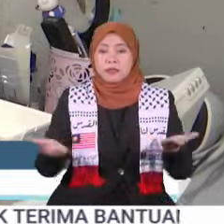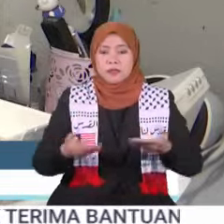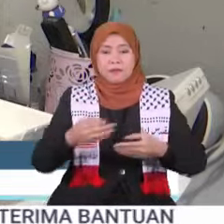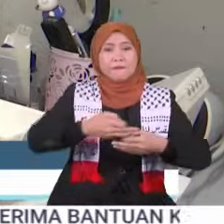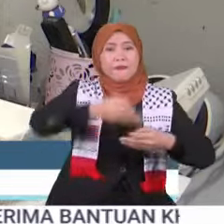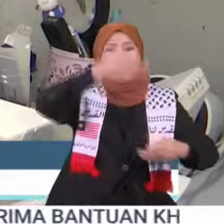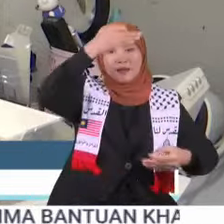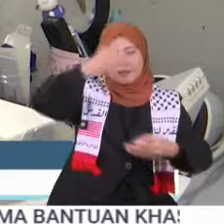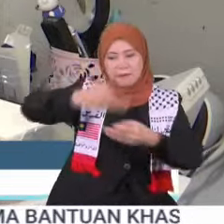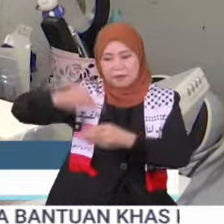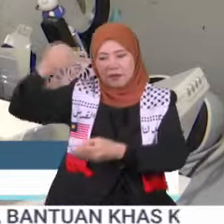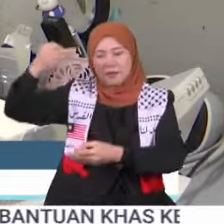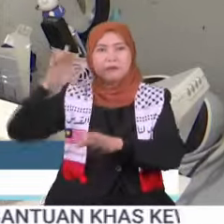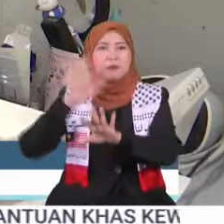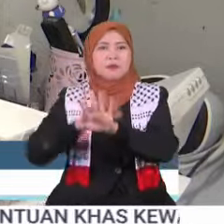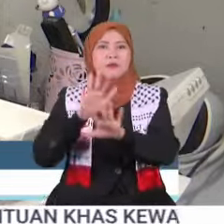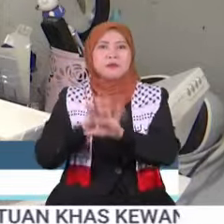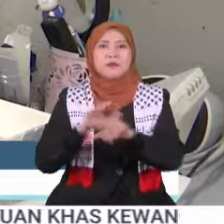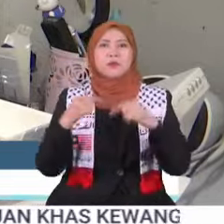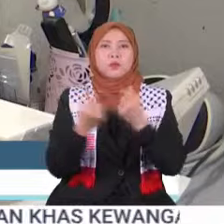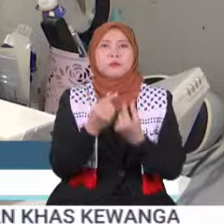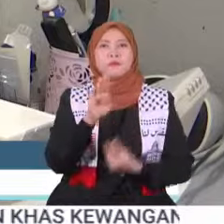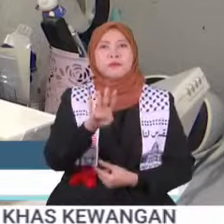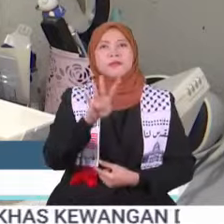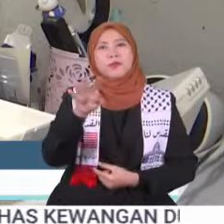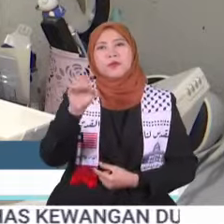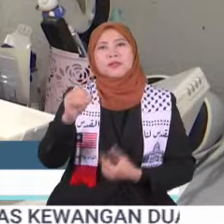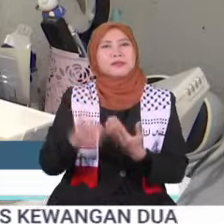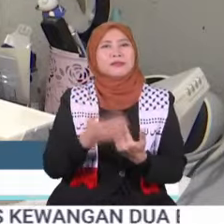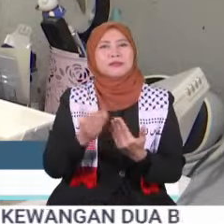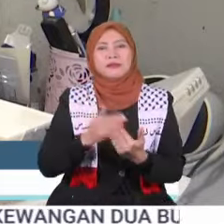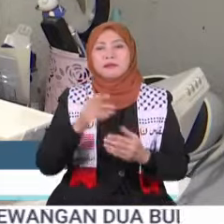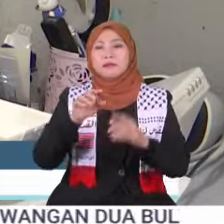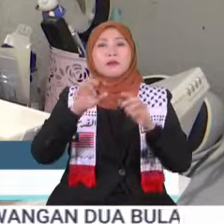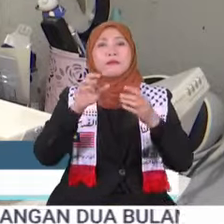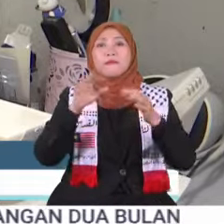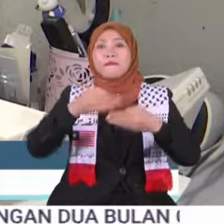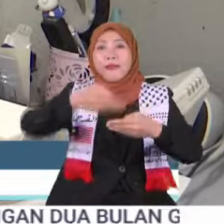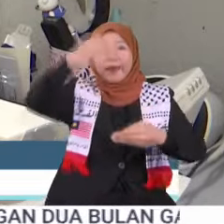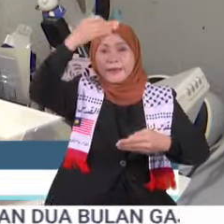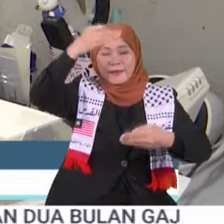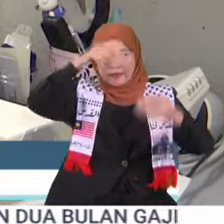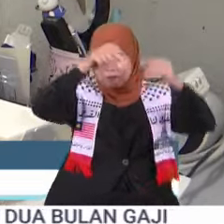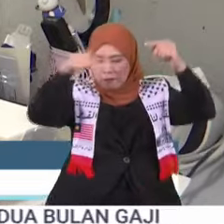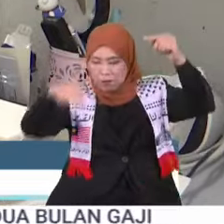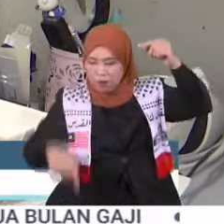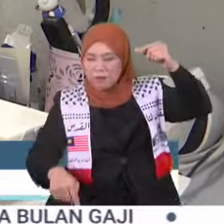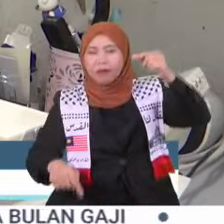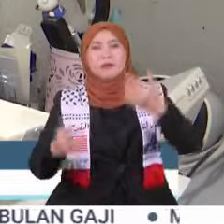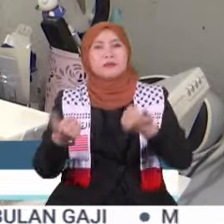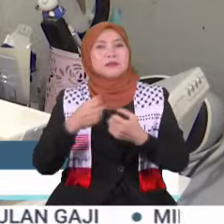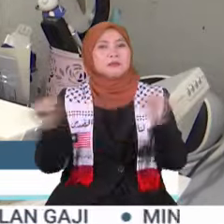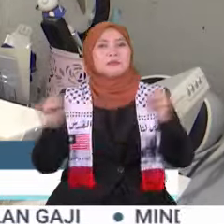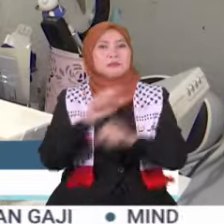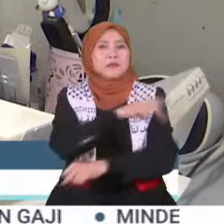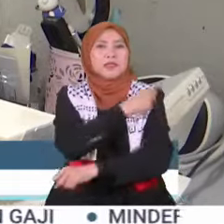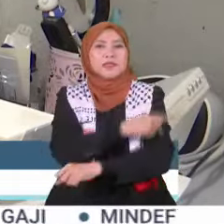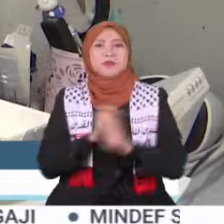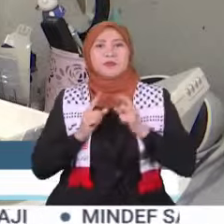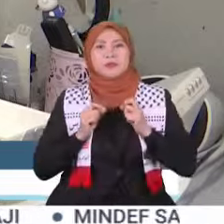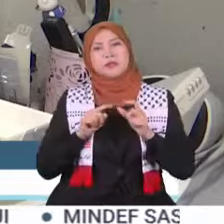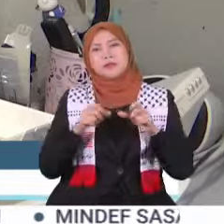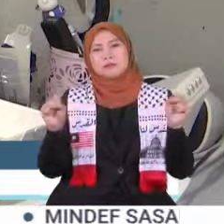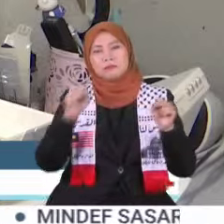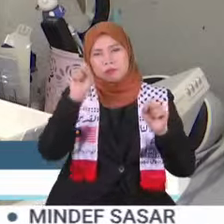flat untuk golongan B40, mereka turun ke flat saja. Dari segi masa, dari segi kos, dua-dua